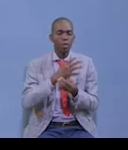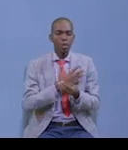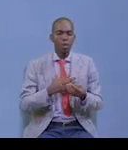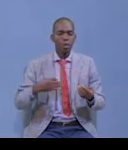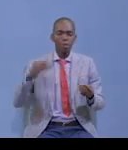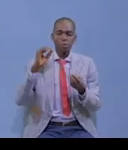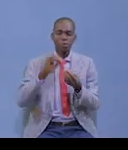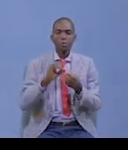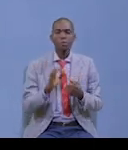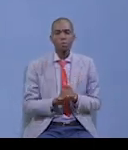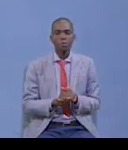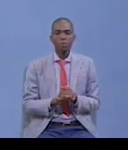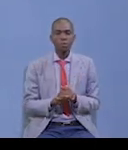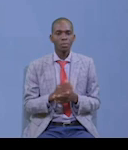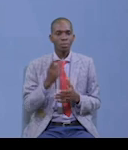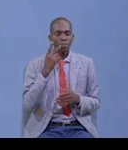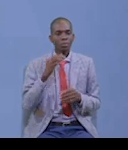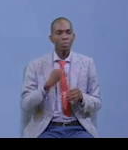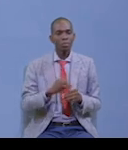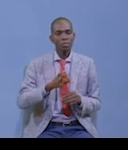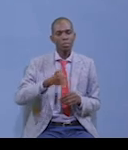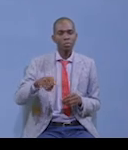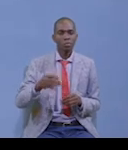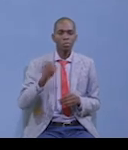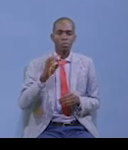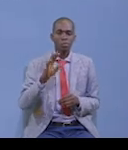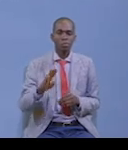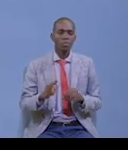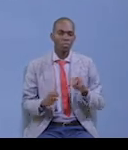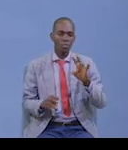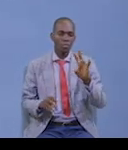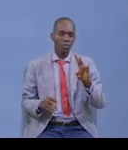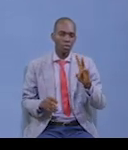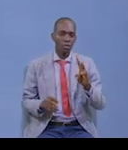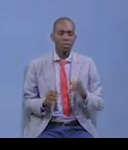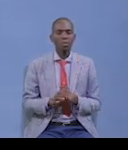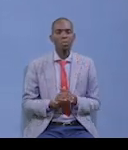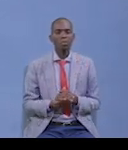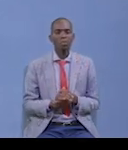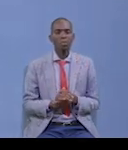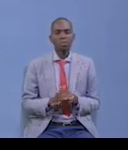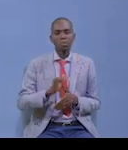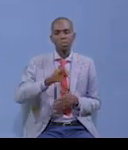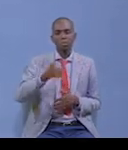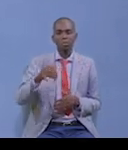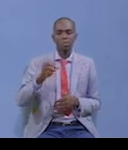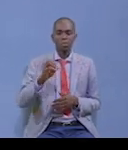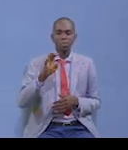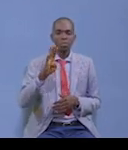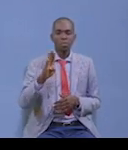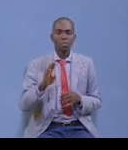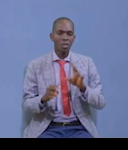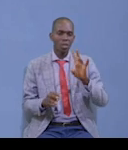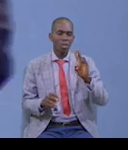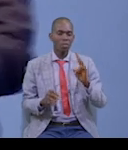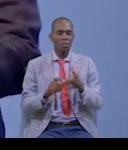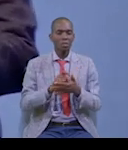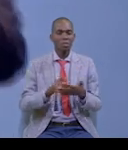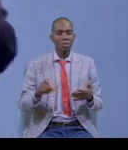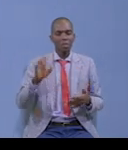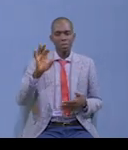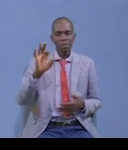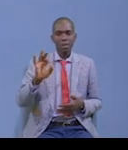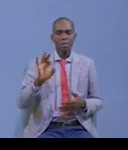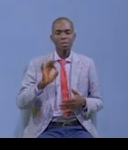మరి ఎక్కువ తేజరిల్లాలి. Job chapter 17. యోబు గ్రంథము 17వ అధ్యాయం. I will read him from verse 9. యోబు గ్రంథము